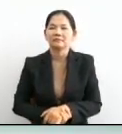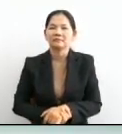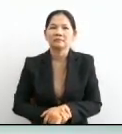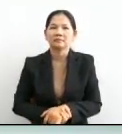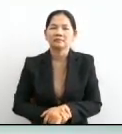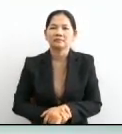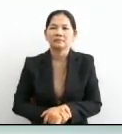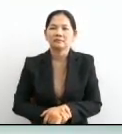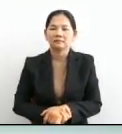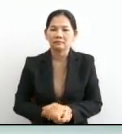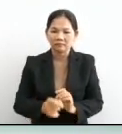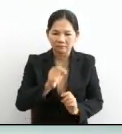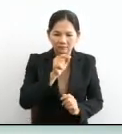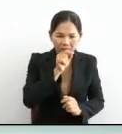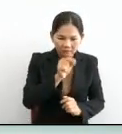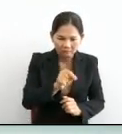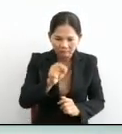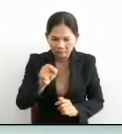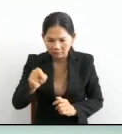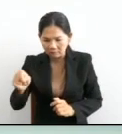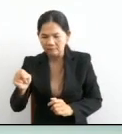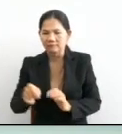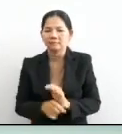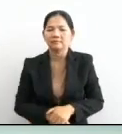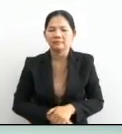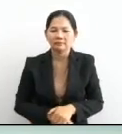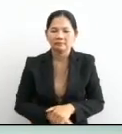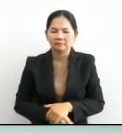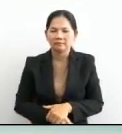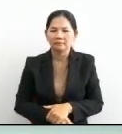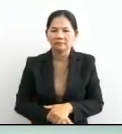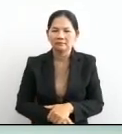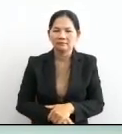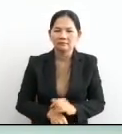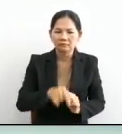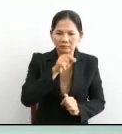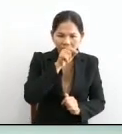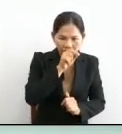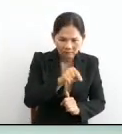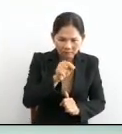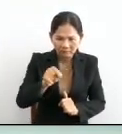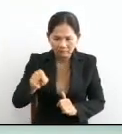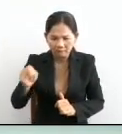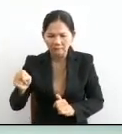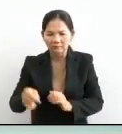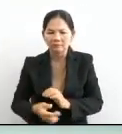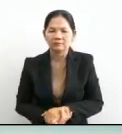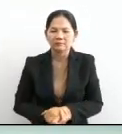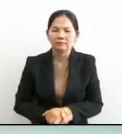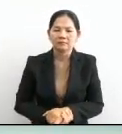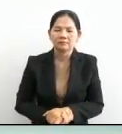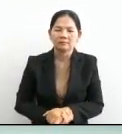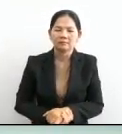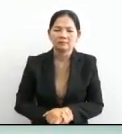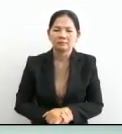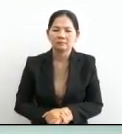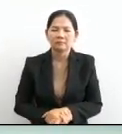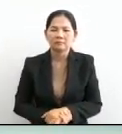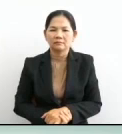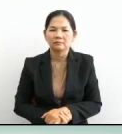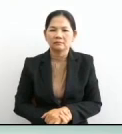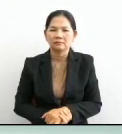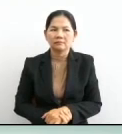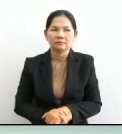chà hai con chọt bay đòn chà con chọt bay đòn nè con chà bay đòn